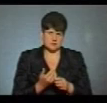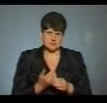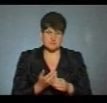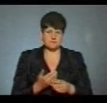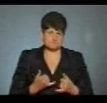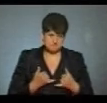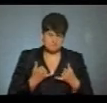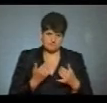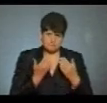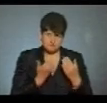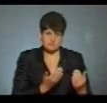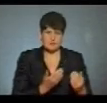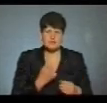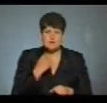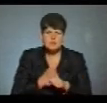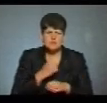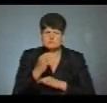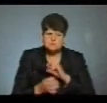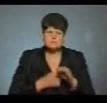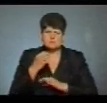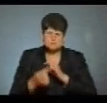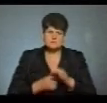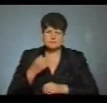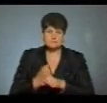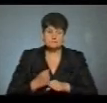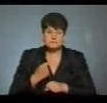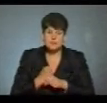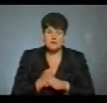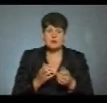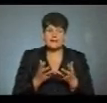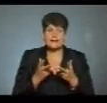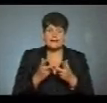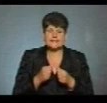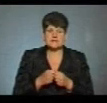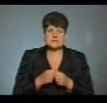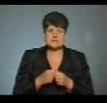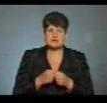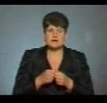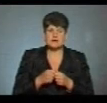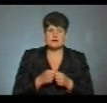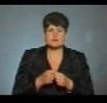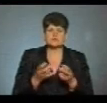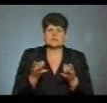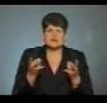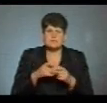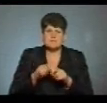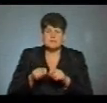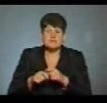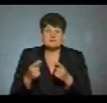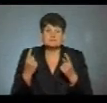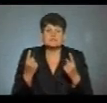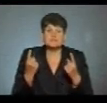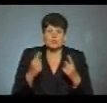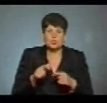Скидаю капелюха, вони працюють круглодобово. Але кількість матеріалу, яку потрібно обстежити, настільки велика, що